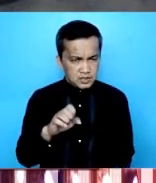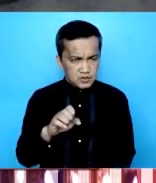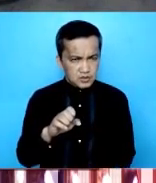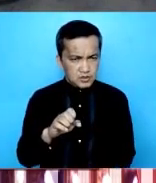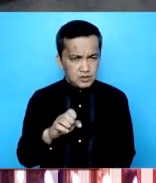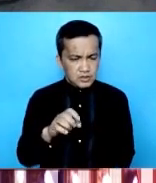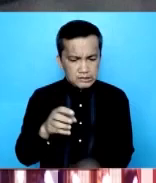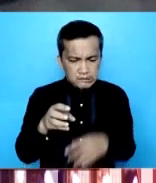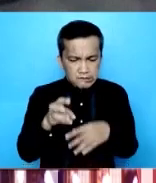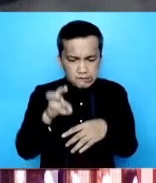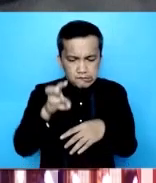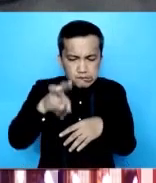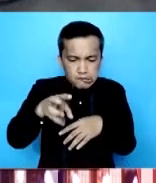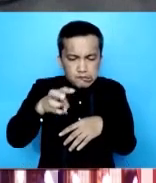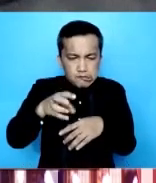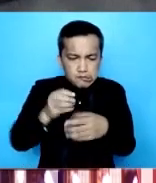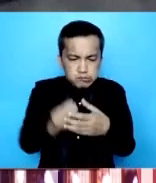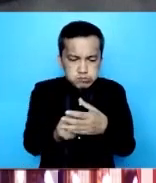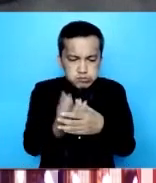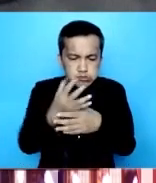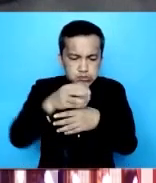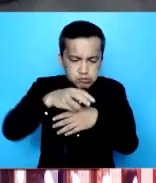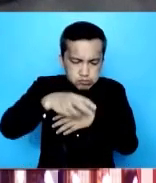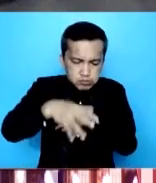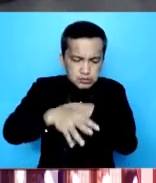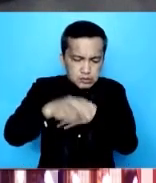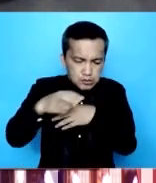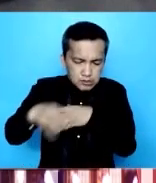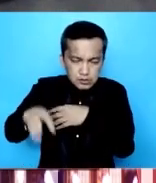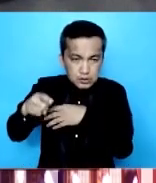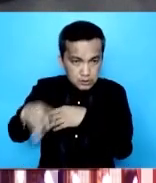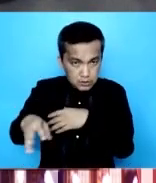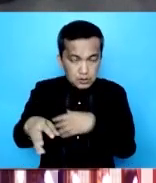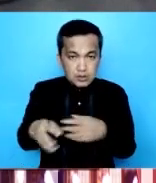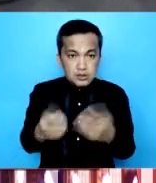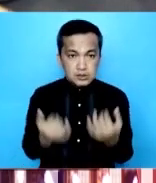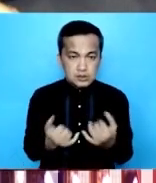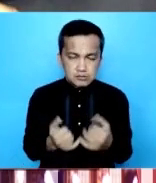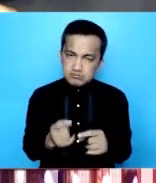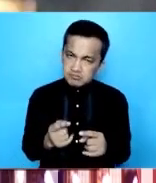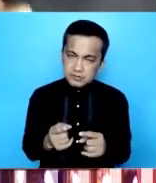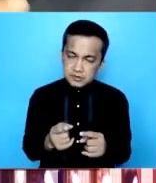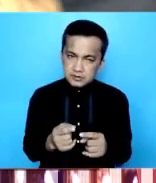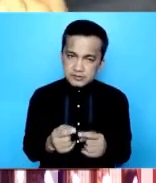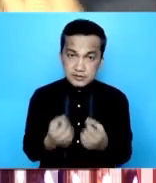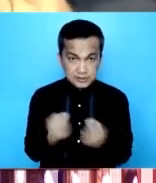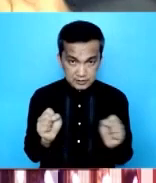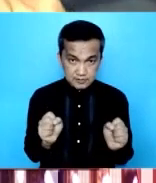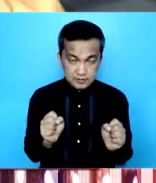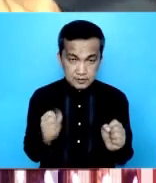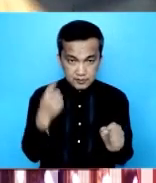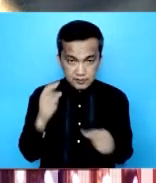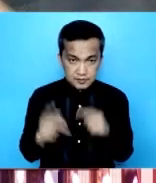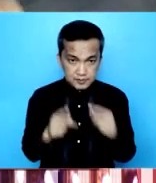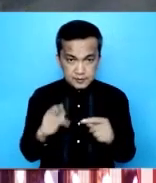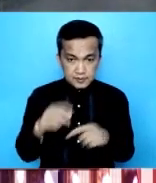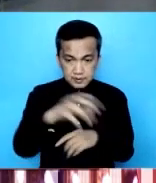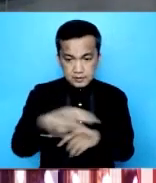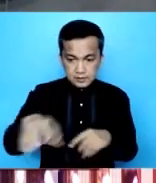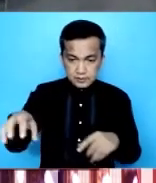lamang ng lava ang nangyayari. And I suppose at this point, that's pretty safe for people around the Mayon